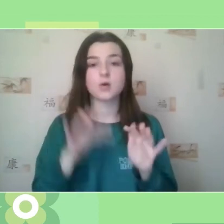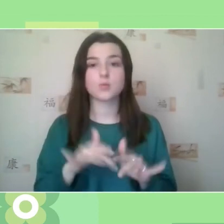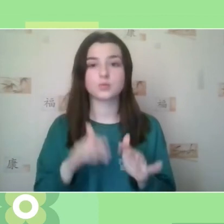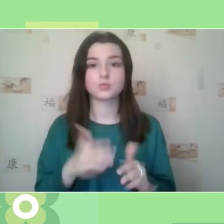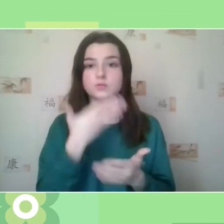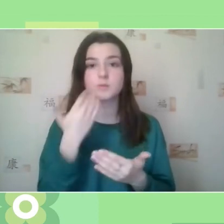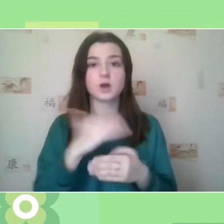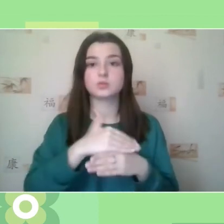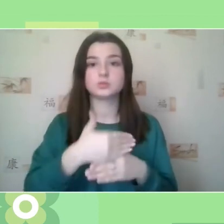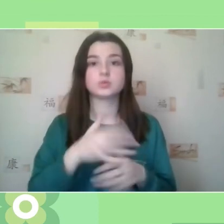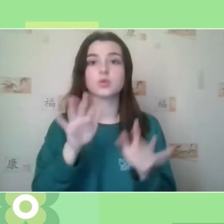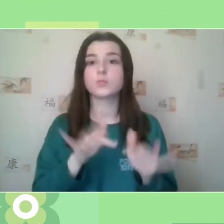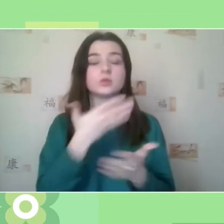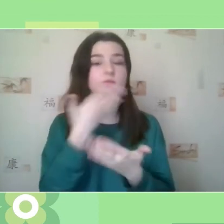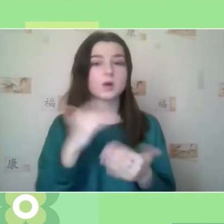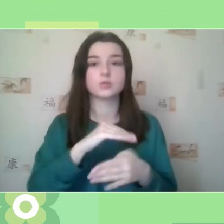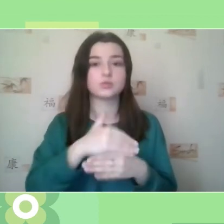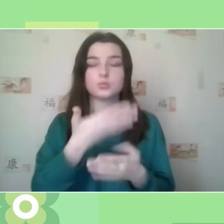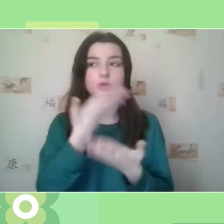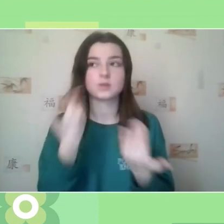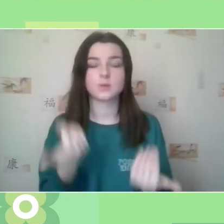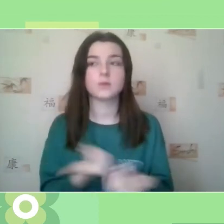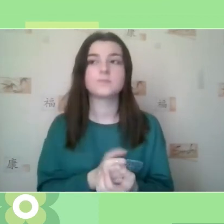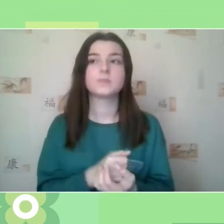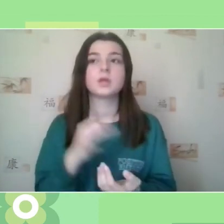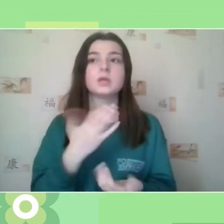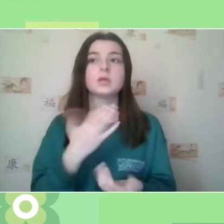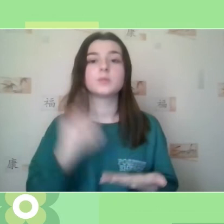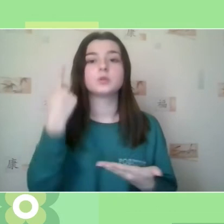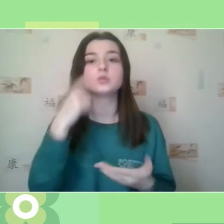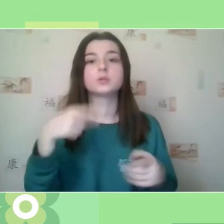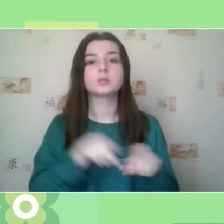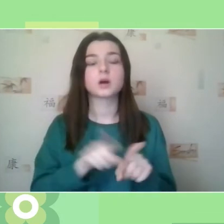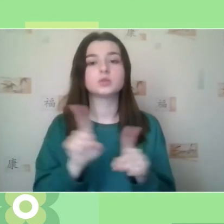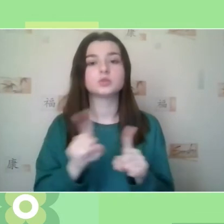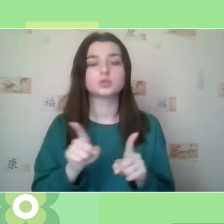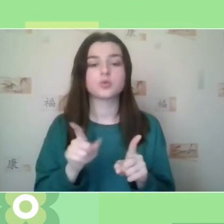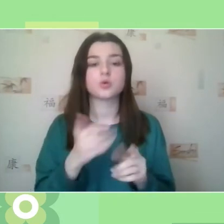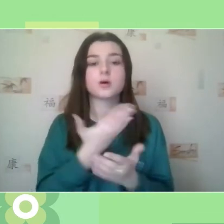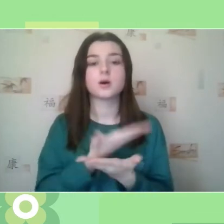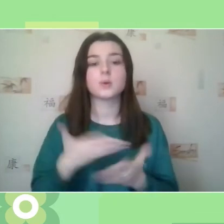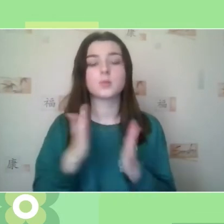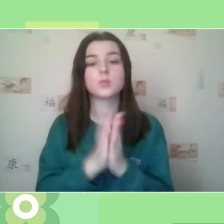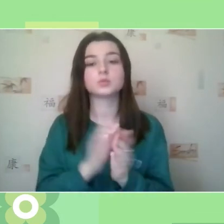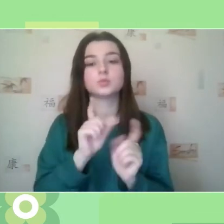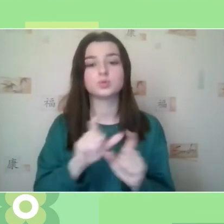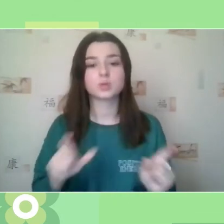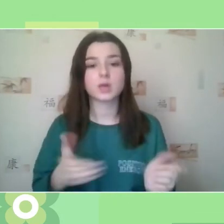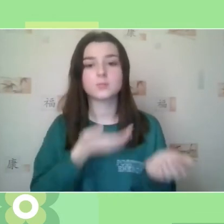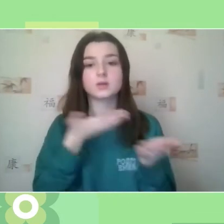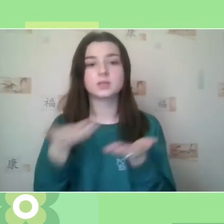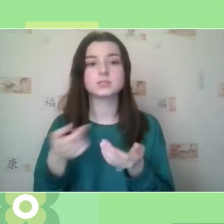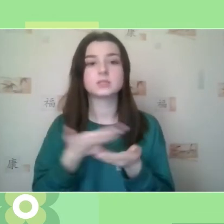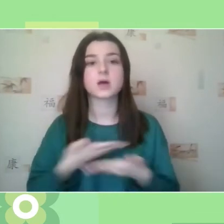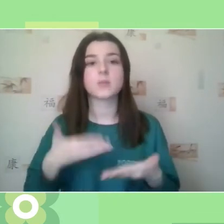лептопів, ноутбуків. Ну, комп'ютерів взагалі нема, але ноутбуків нема. І ми придумали так, що ми попросимо людей принести нам